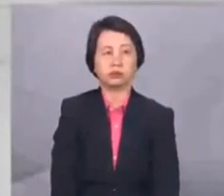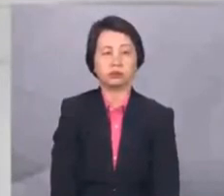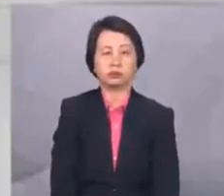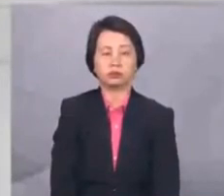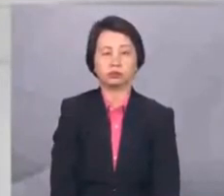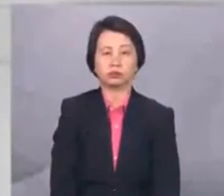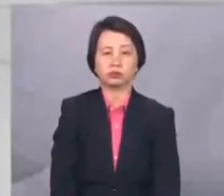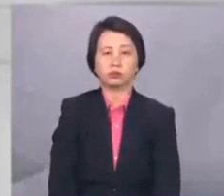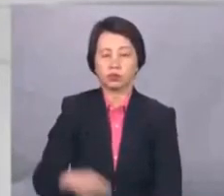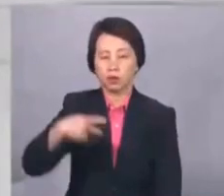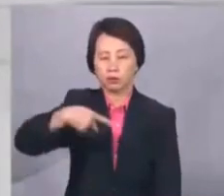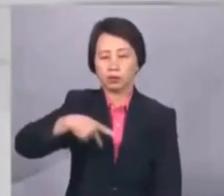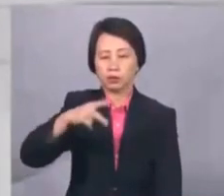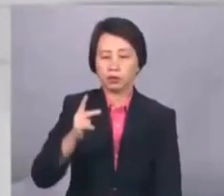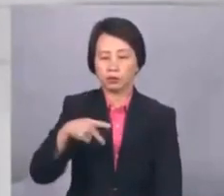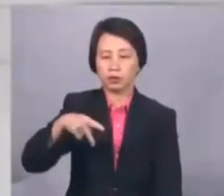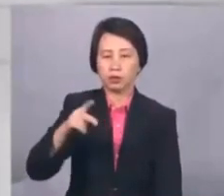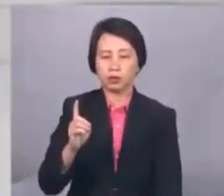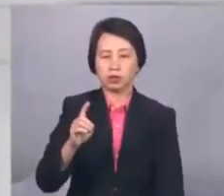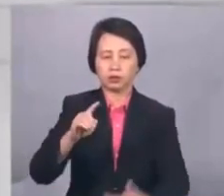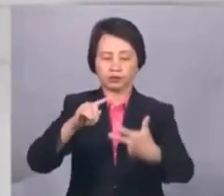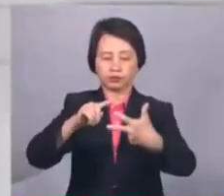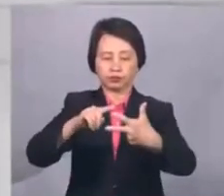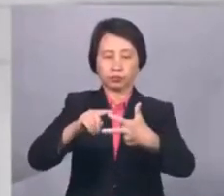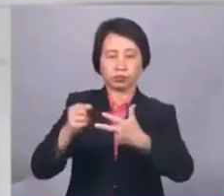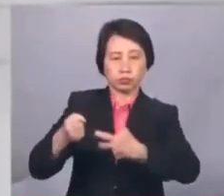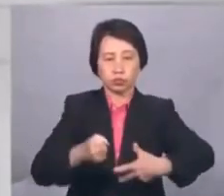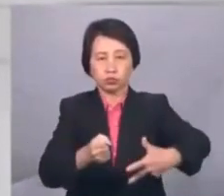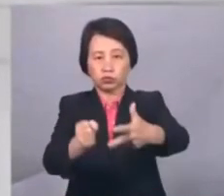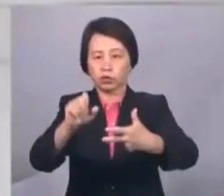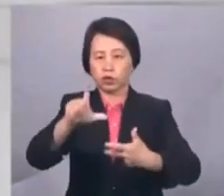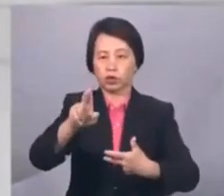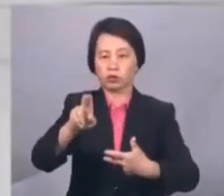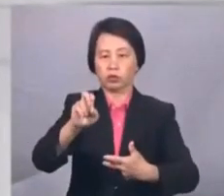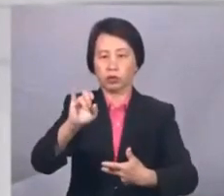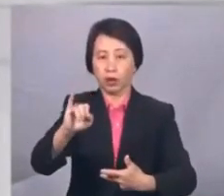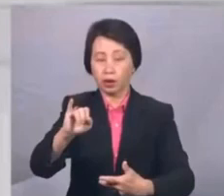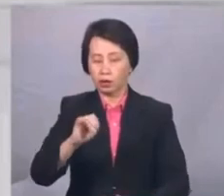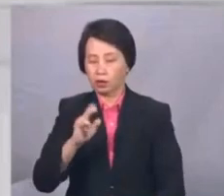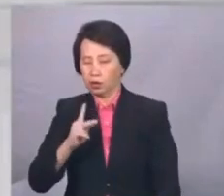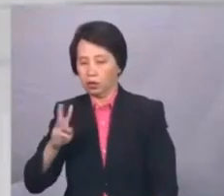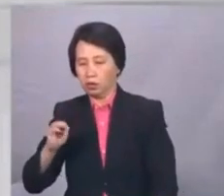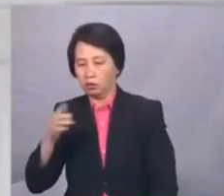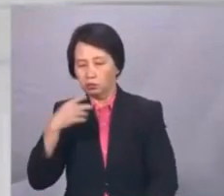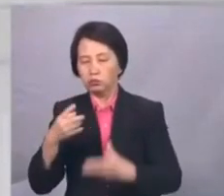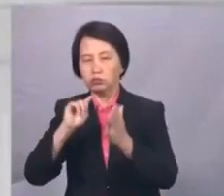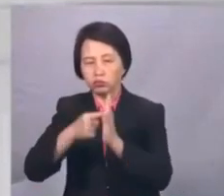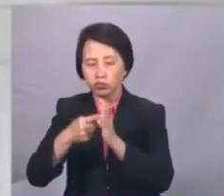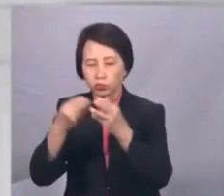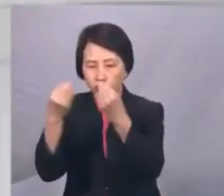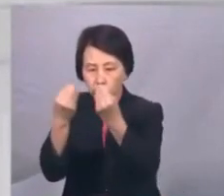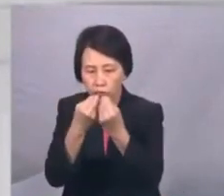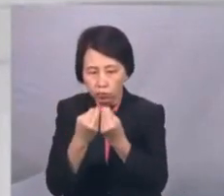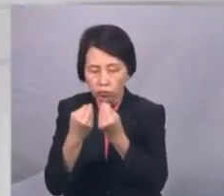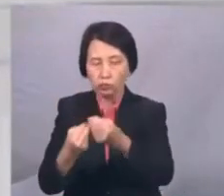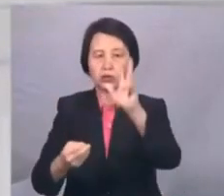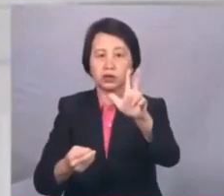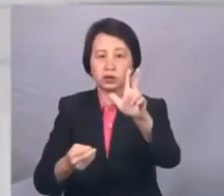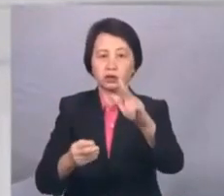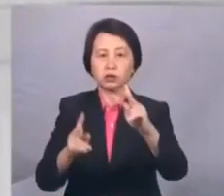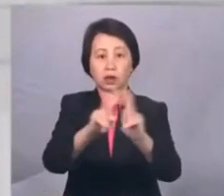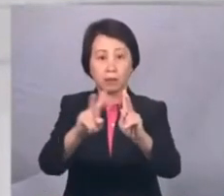sementara itu vikipedi Sungai Lui pula ke udah kesehatan hari ini memulihkan pancen penduduk di tiga buah Kampung